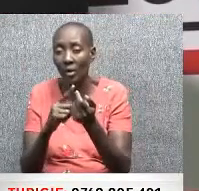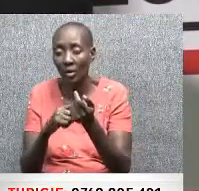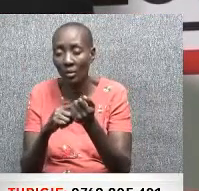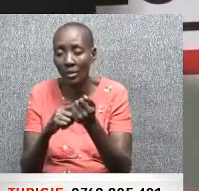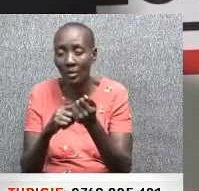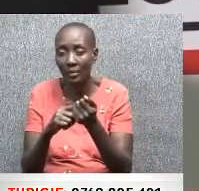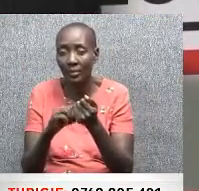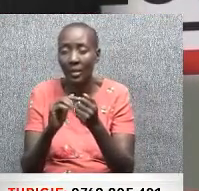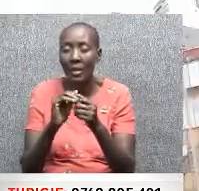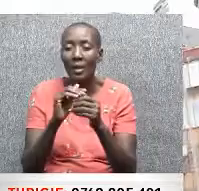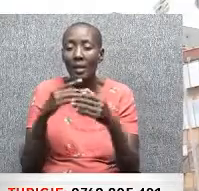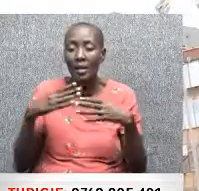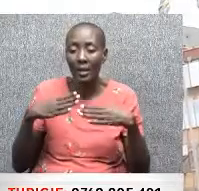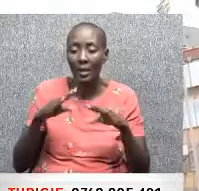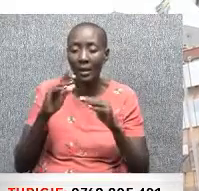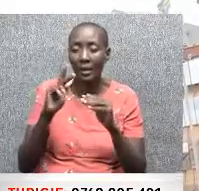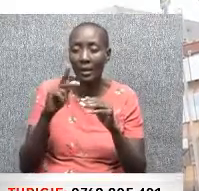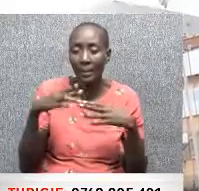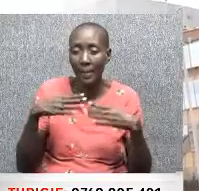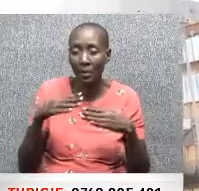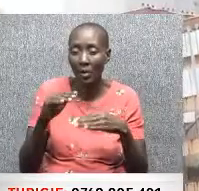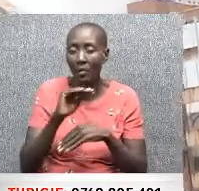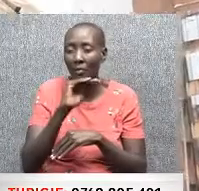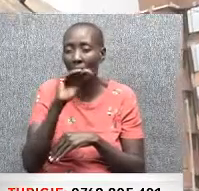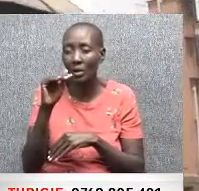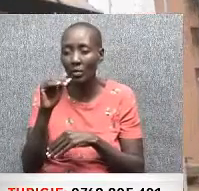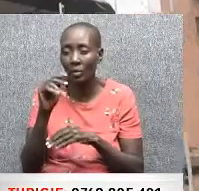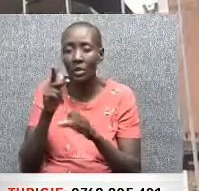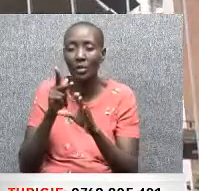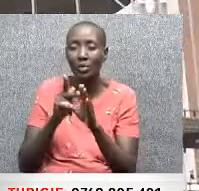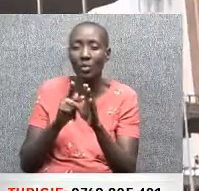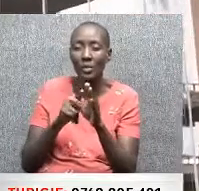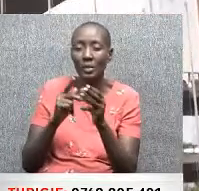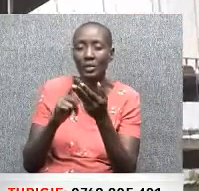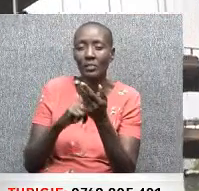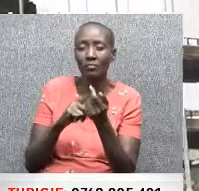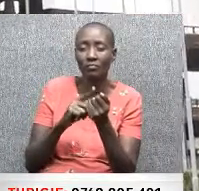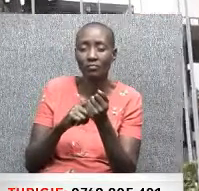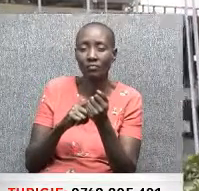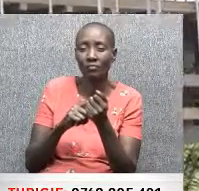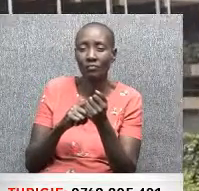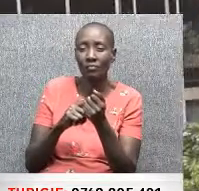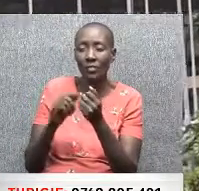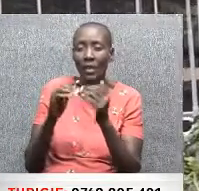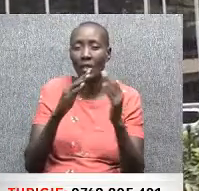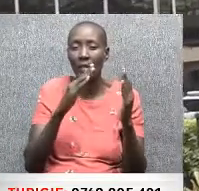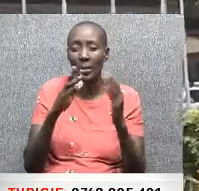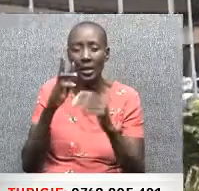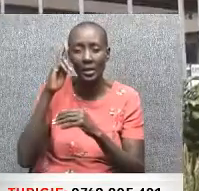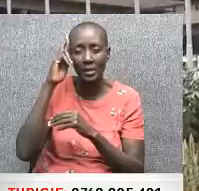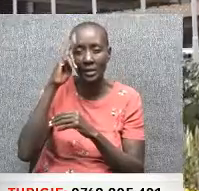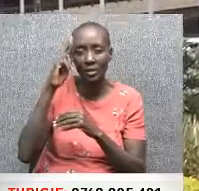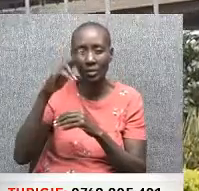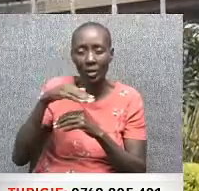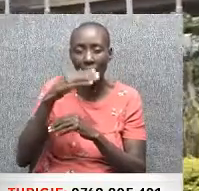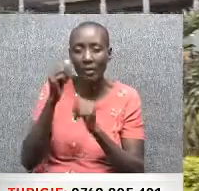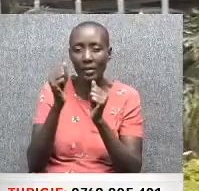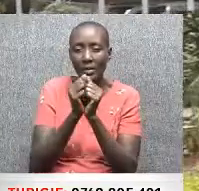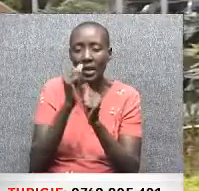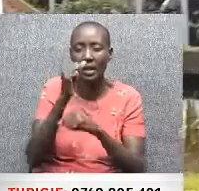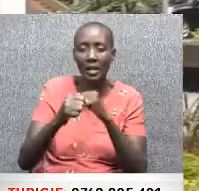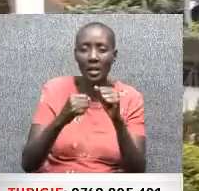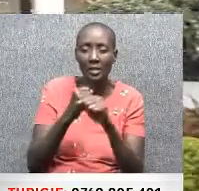na watakaoendesha shughuli hiyo. Sababu kuu ya shughuli hii kufanyika mara moja kila baada ya miaka 10 sio tu kutambua